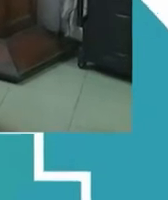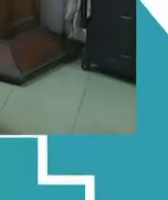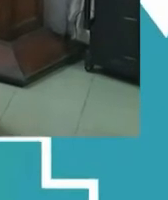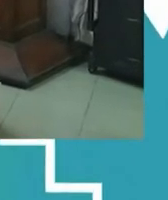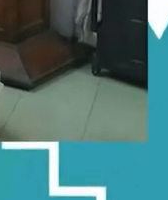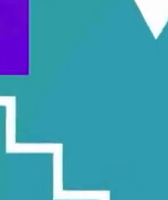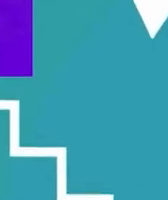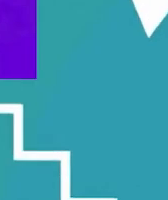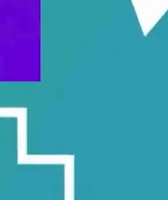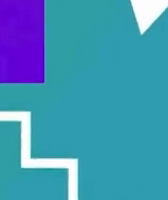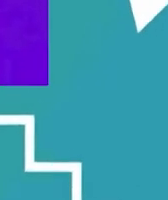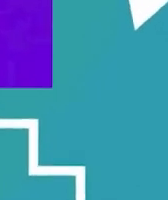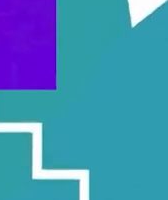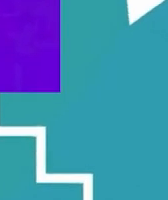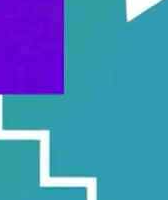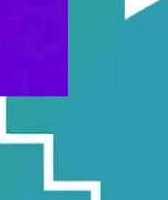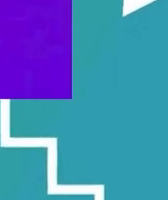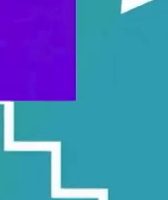huhu huhu